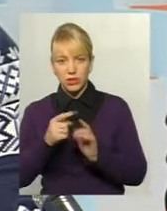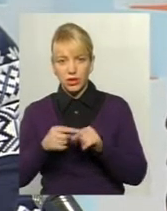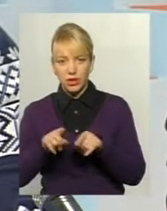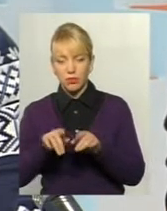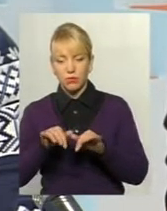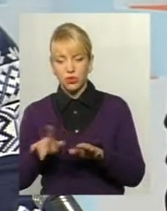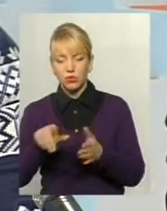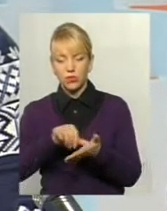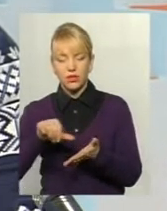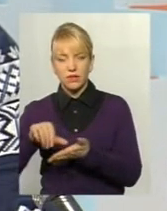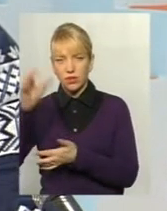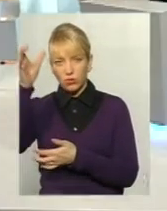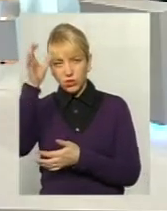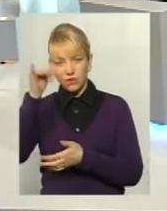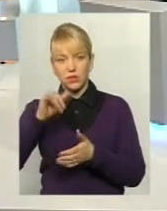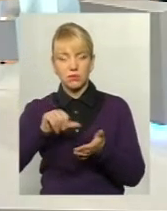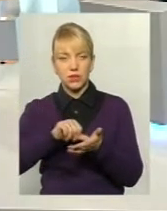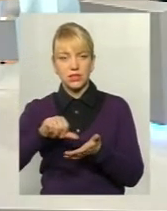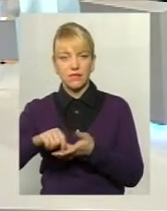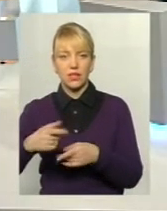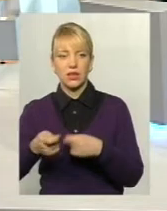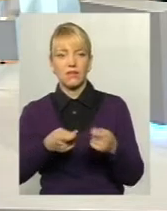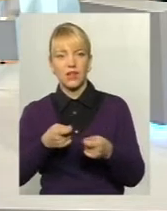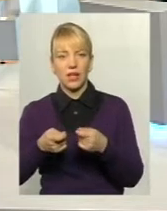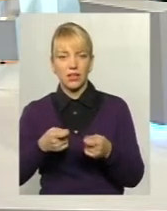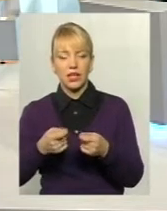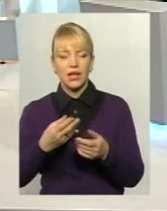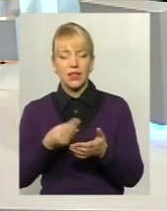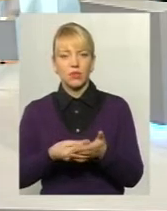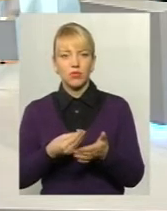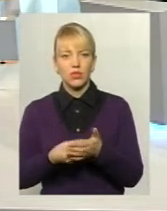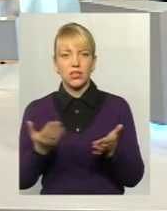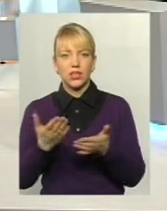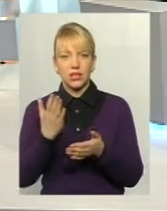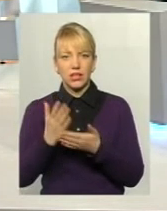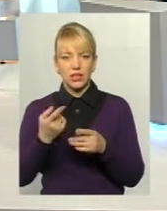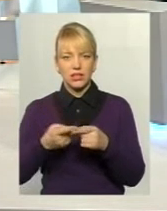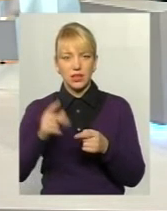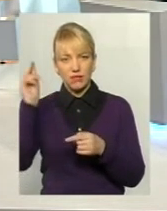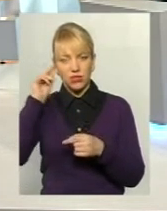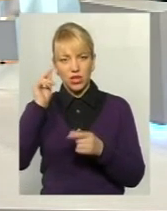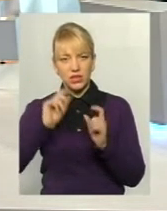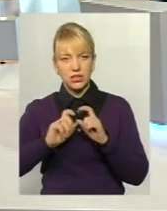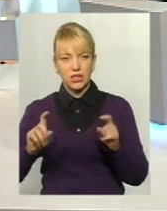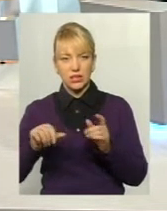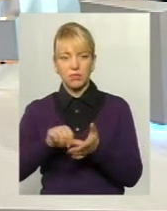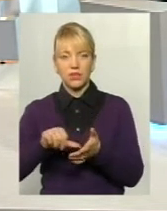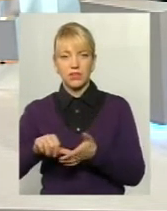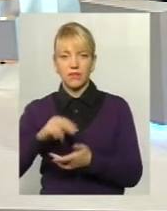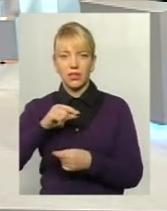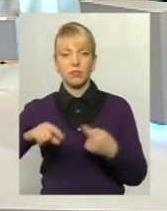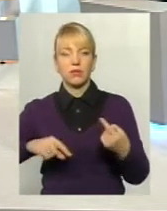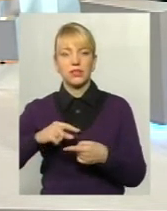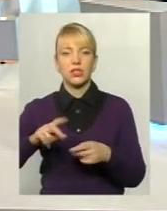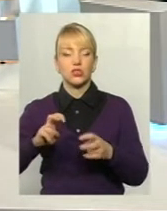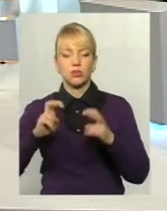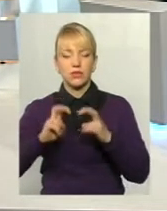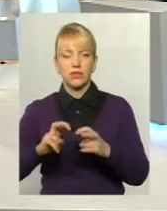і представники влади, на бюджеті яких знаходяться ці навчальні заклади, і представники бізнесу сіли за